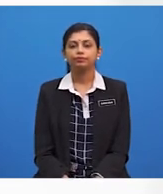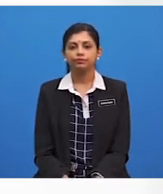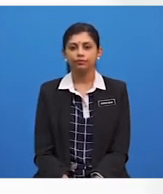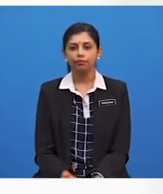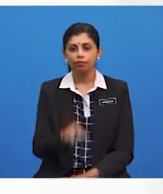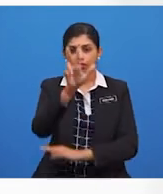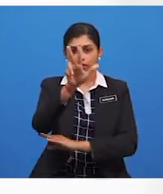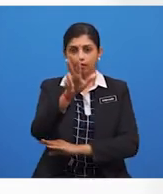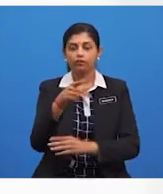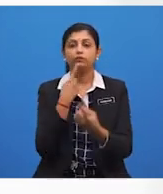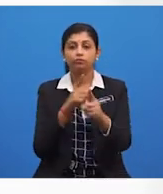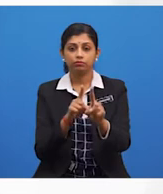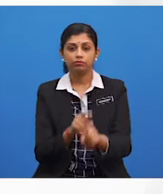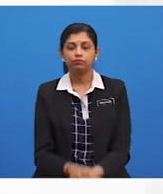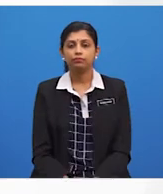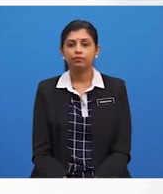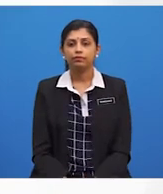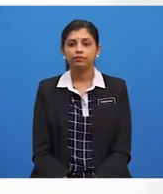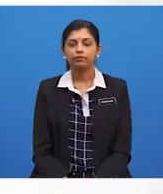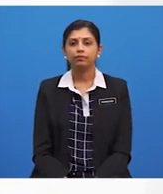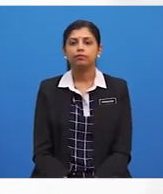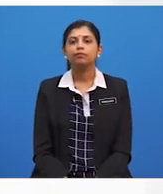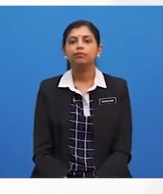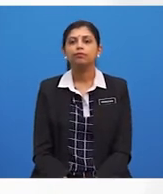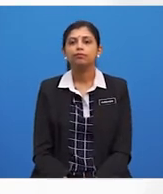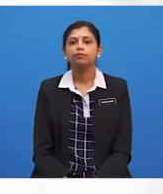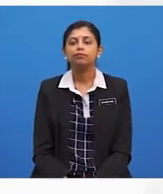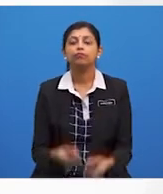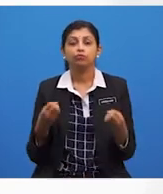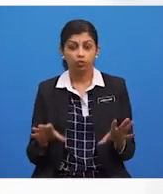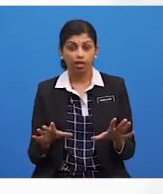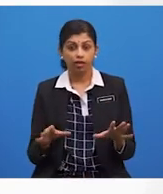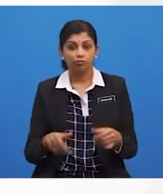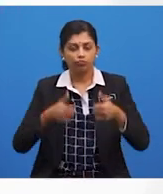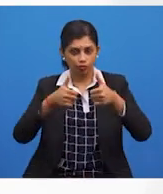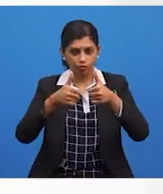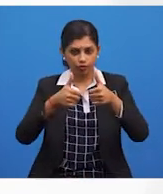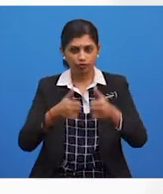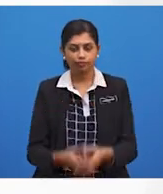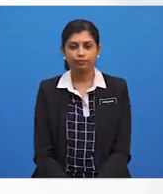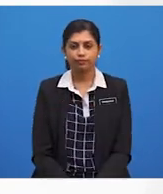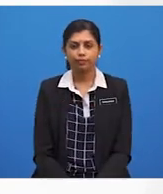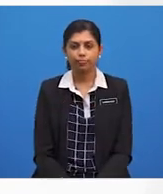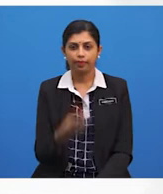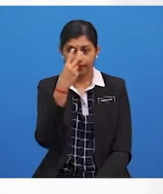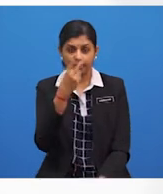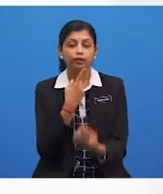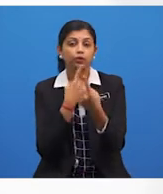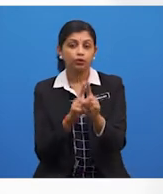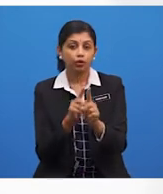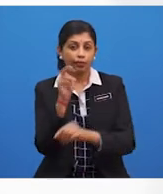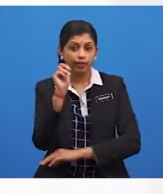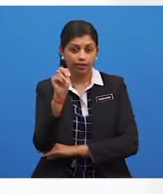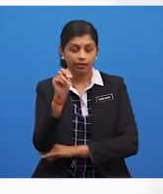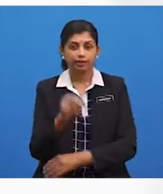naturalisasi. Baiklah, bagaimana dengan jawapan kamu? Adakah kamu menjawab dengan tepat dan